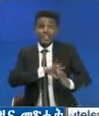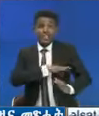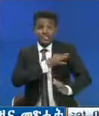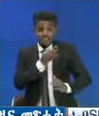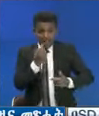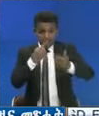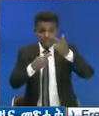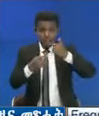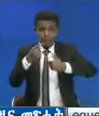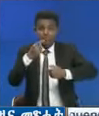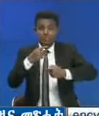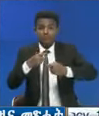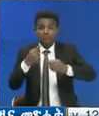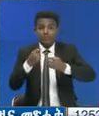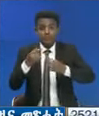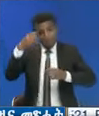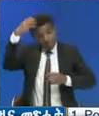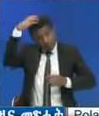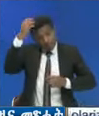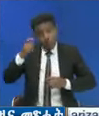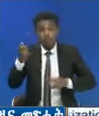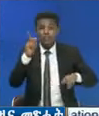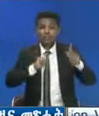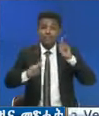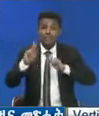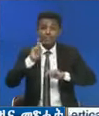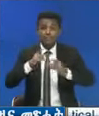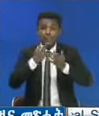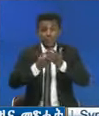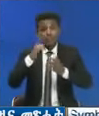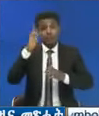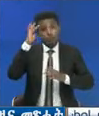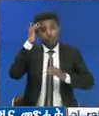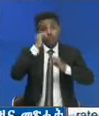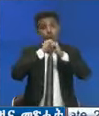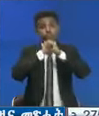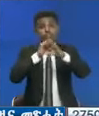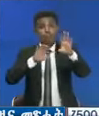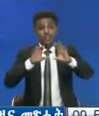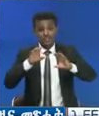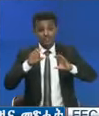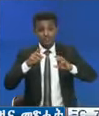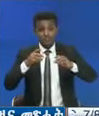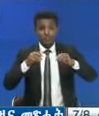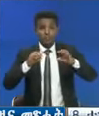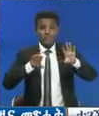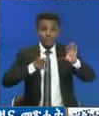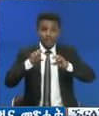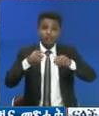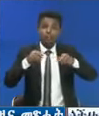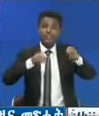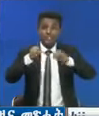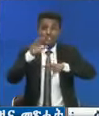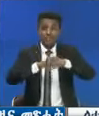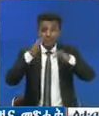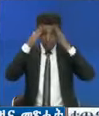ስለሚያስከትል መንግስትም ሆነ ህብረተሰቡ ወደ ወረርሽኙን ለመግታት የሚደረገውን እንቅስቃሴ ላይ ነው ማተኮር